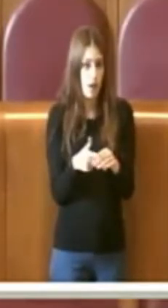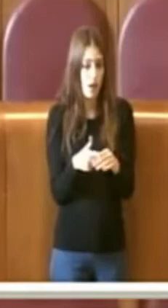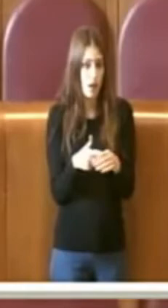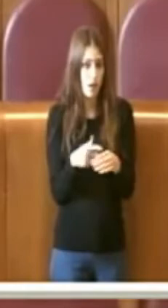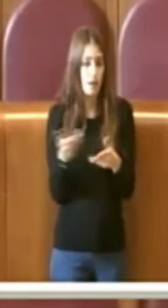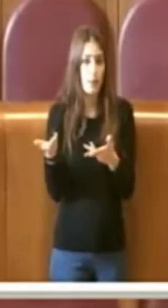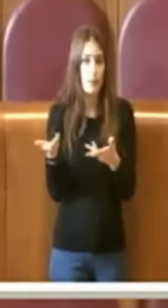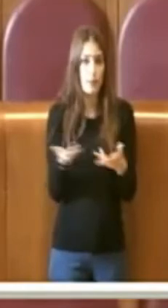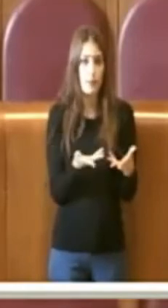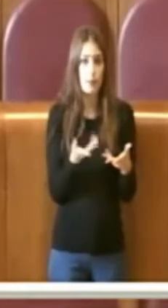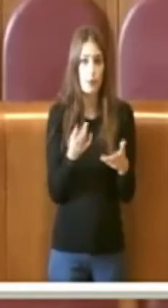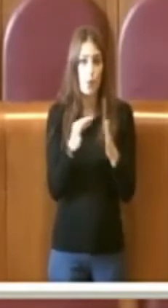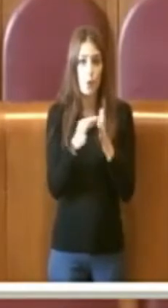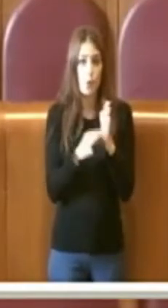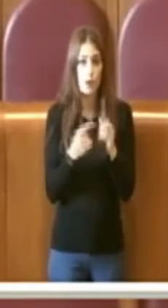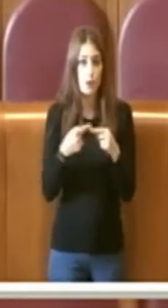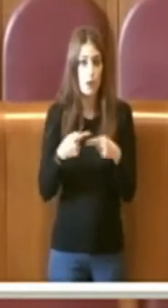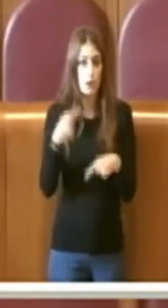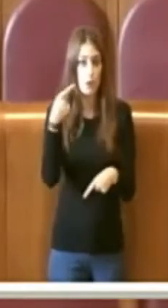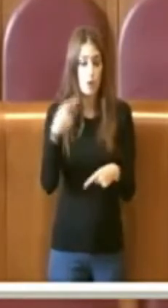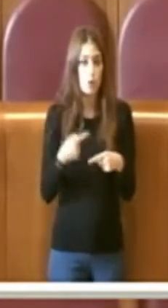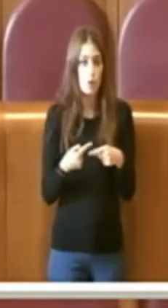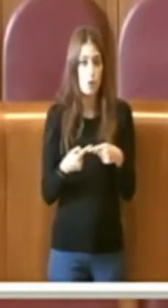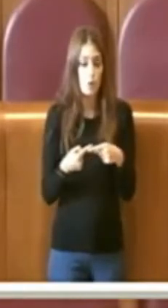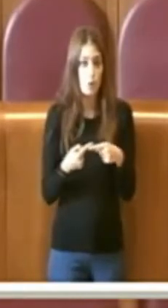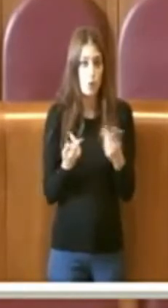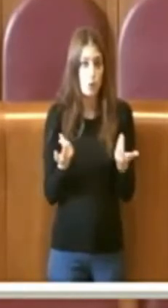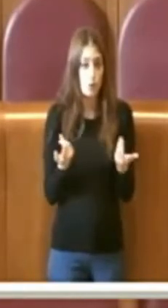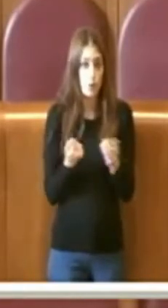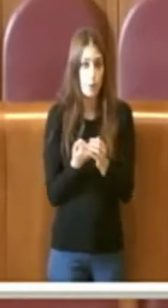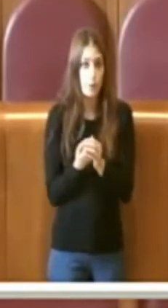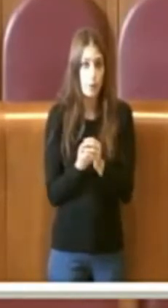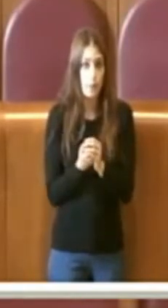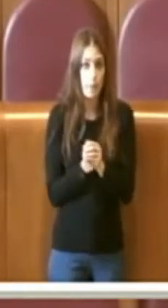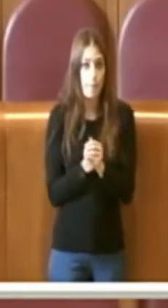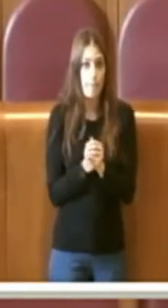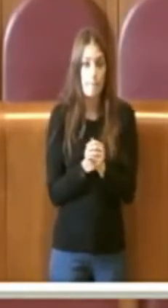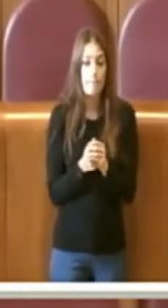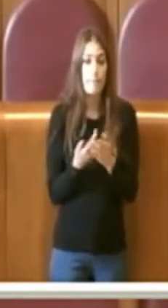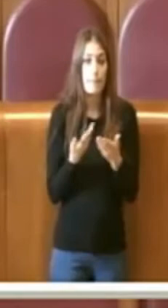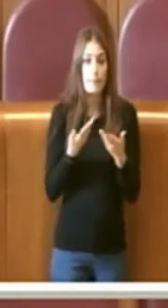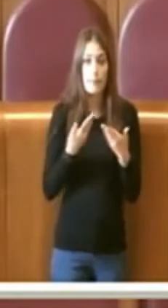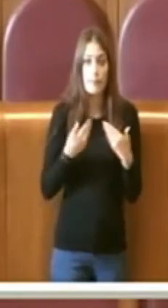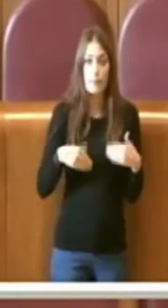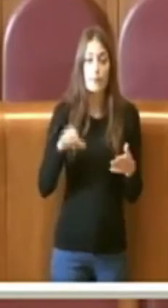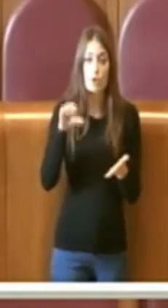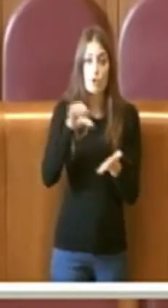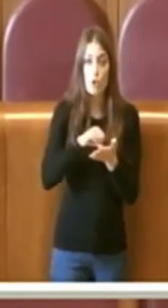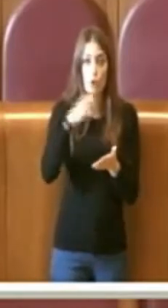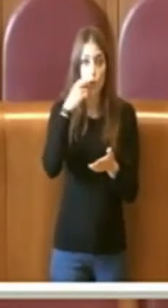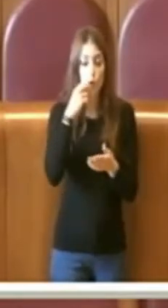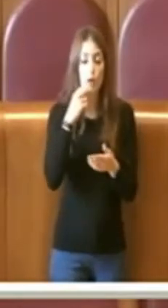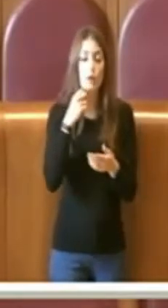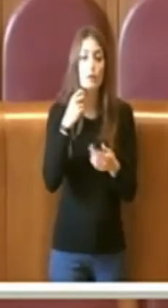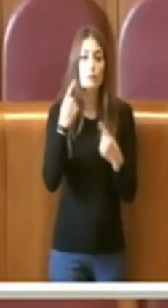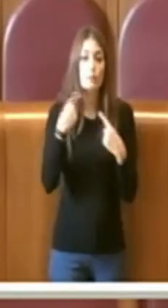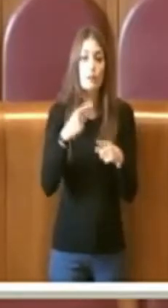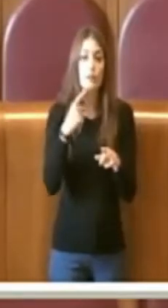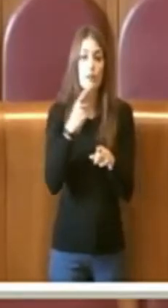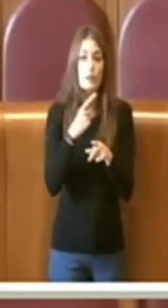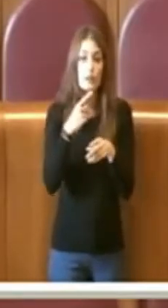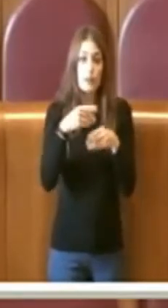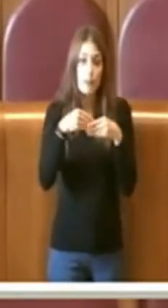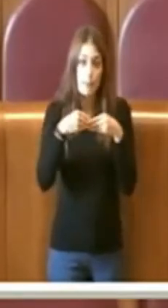presentando l'ordine del giorno. Per noi il centro carni è e deve rimanere un bene comune.